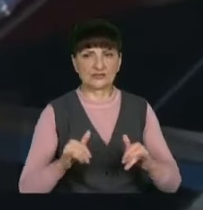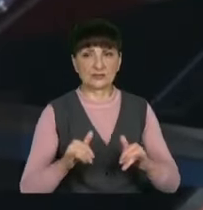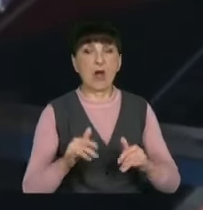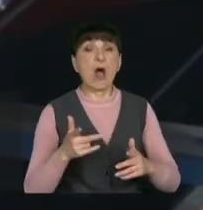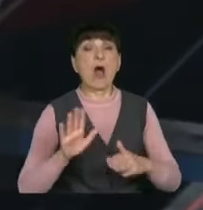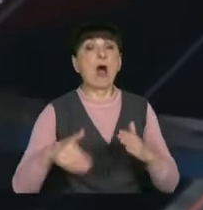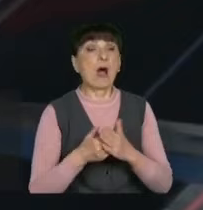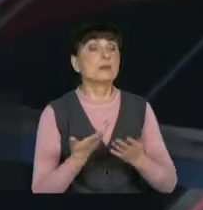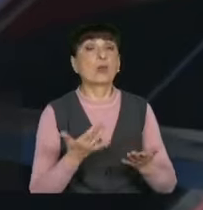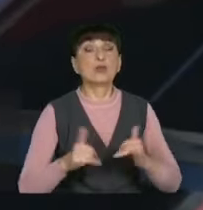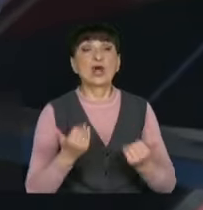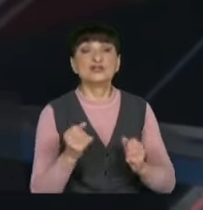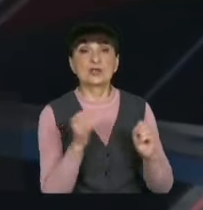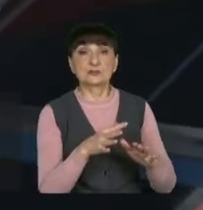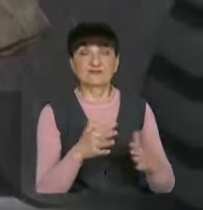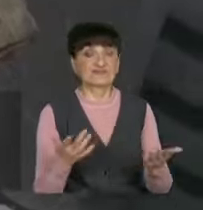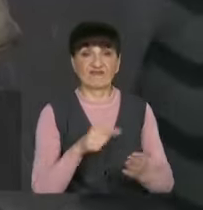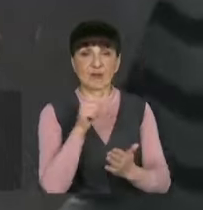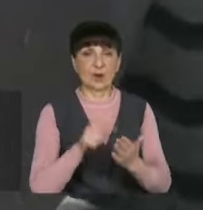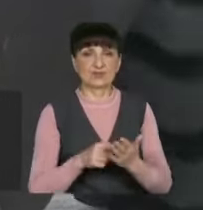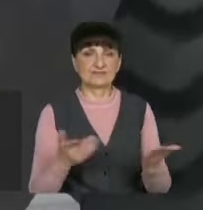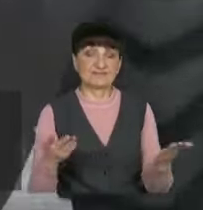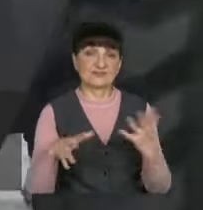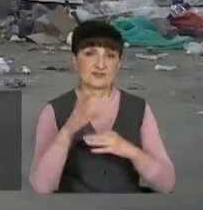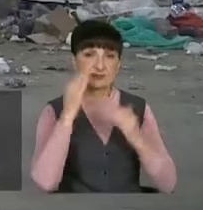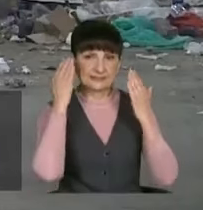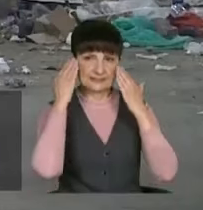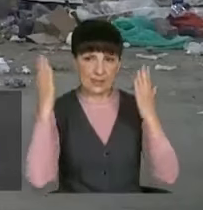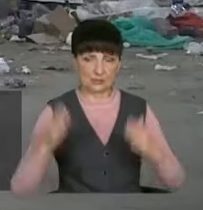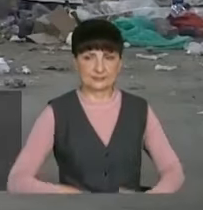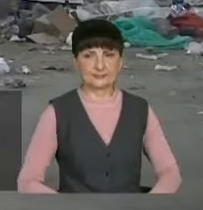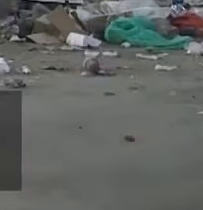куда до тех пор складывать мусор – вопрос открытый. Руслан Мухамедьяров, телеканал Алматы, Усть-Каменогорск.